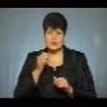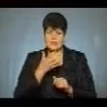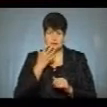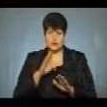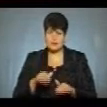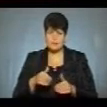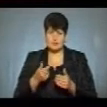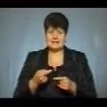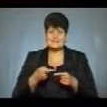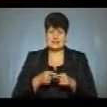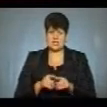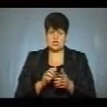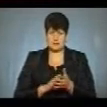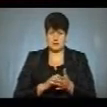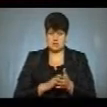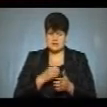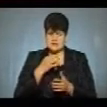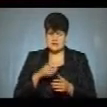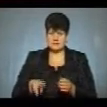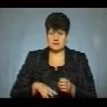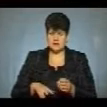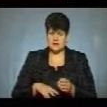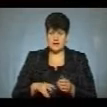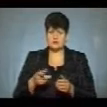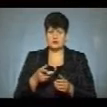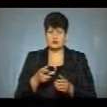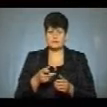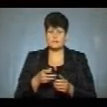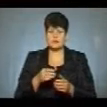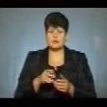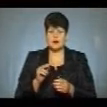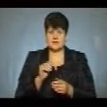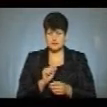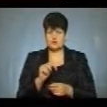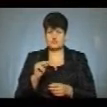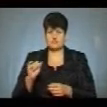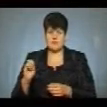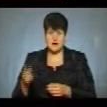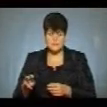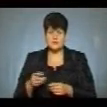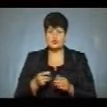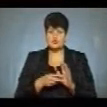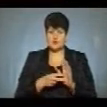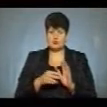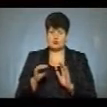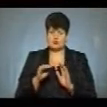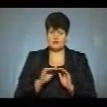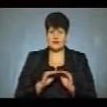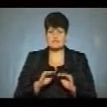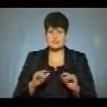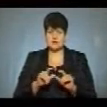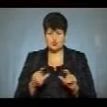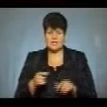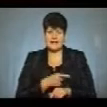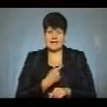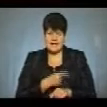подали з технічних причин, повідомив директор Тернопільміськтеплокомуненерго Андрій Чумак. Нагадаю, 7 жовтня в садочках і лікарнях Тернополя